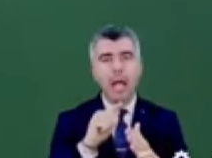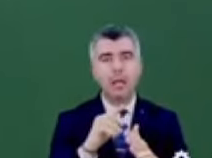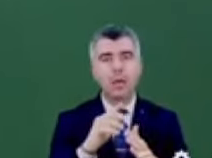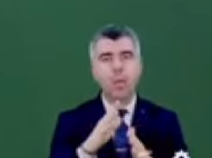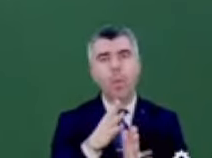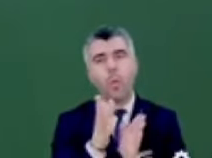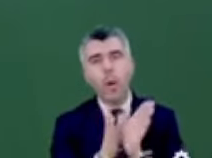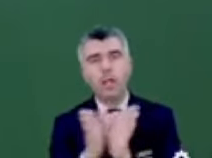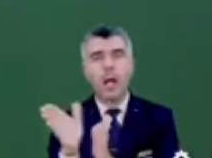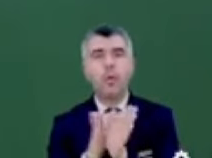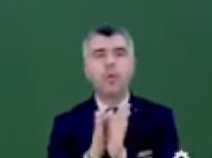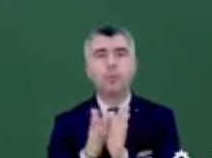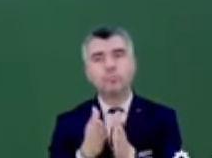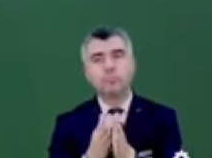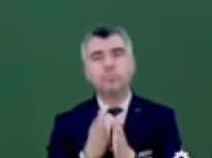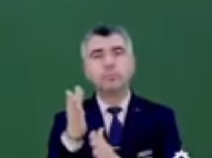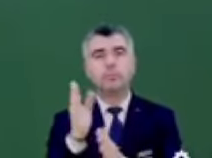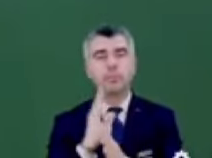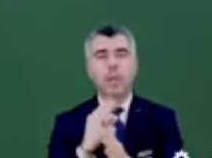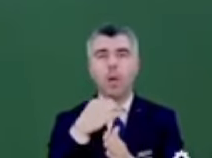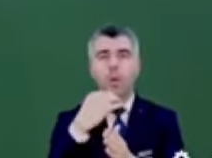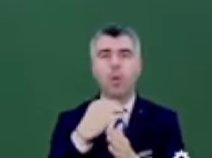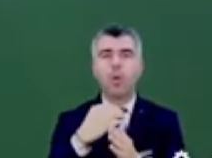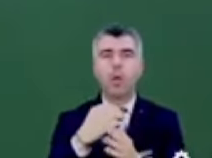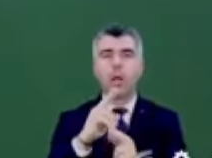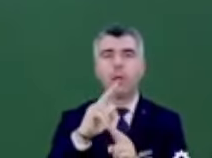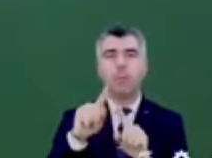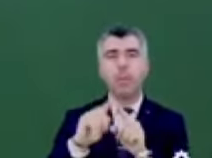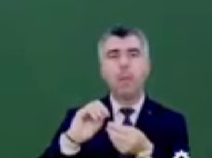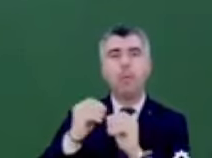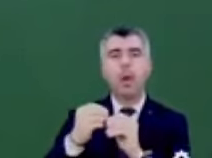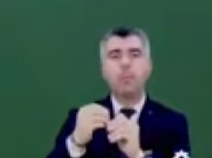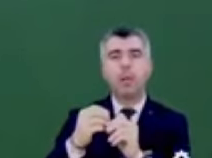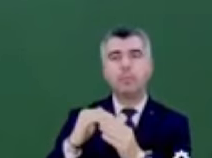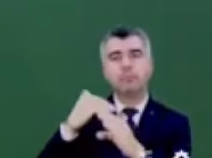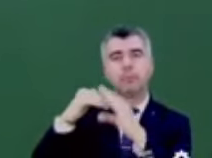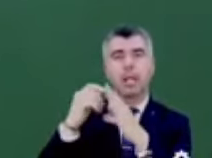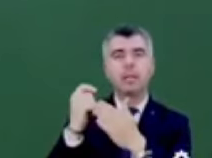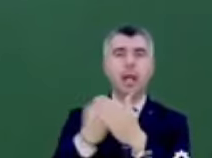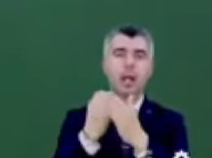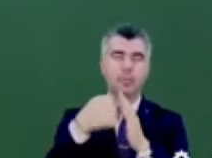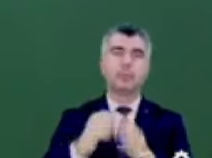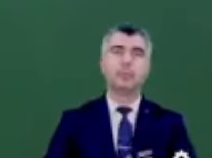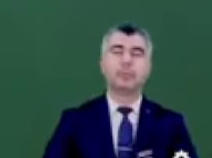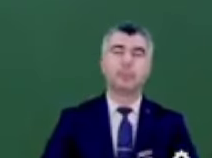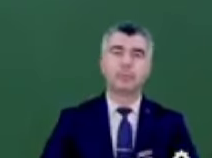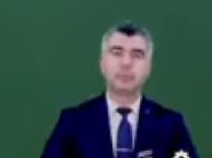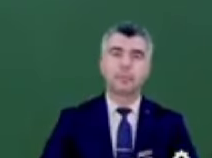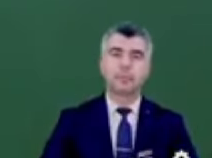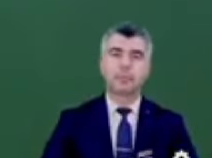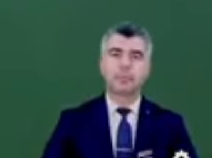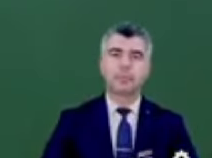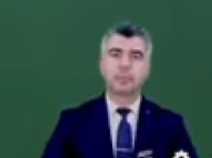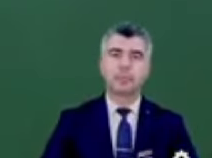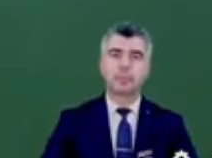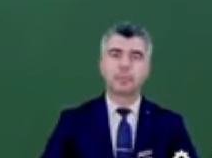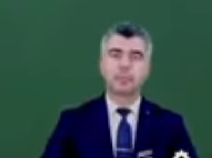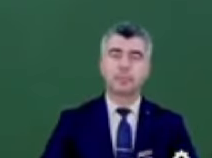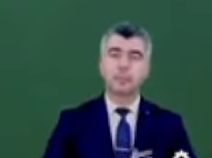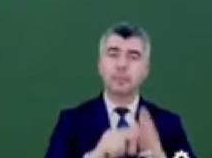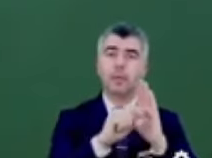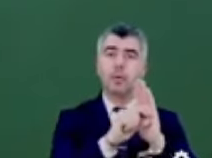يمكن اللجوء اليها والتعبير على يعني اي تظلم في هذا الاتجاه موضوع ديال